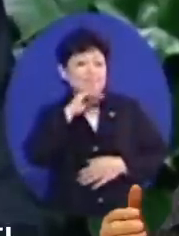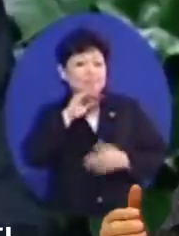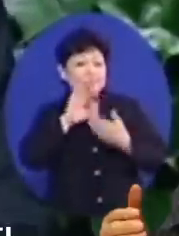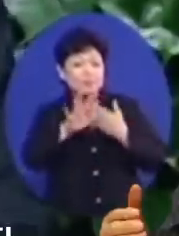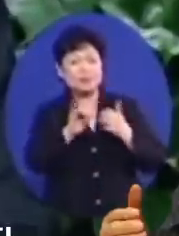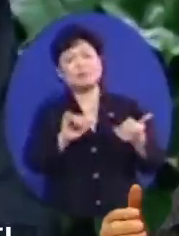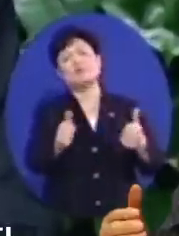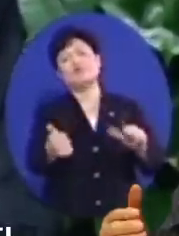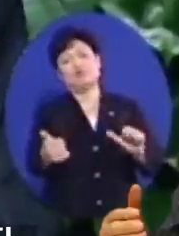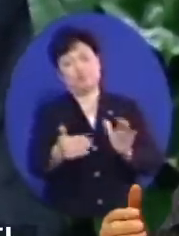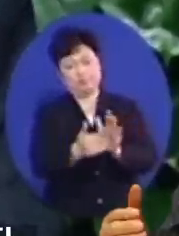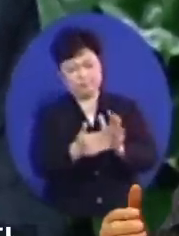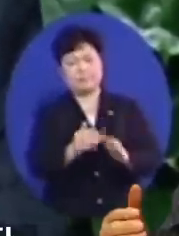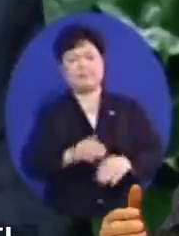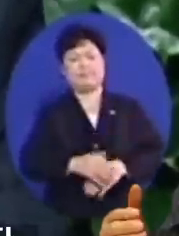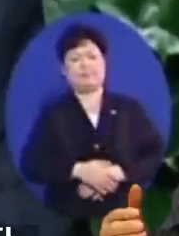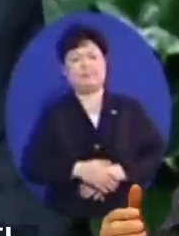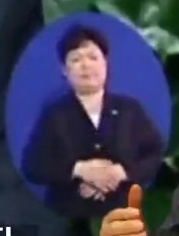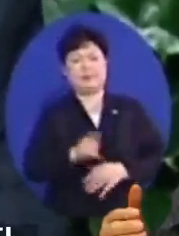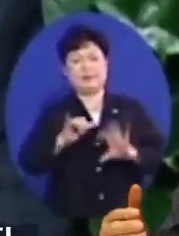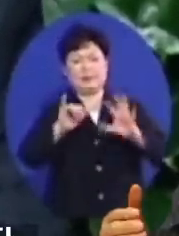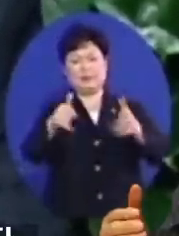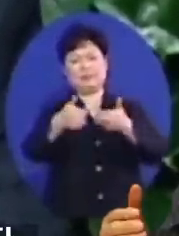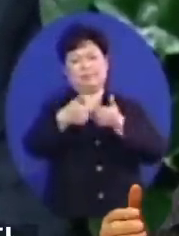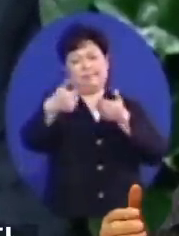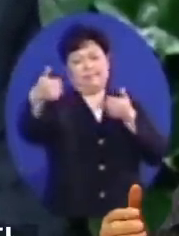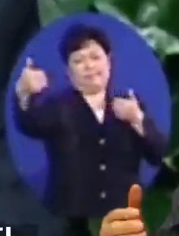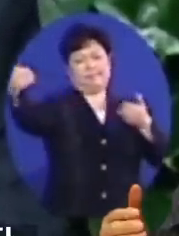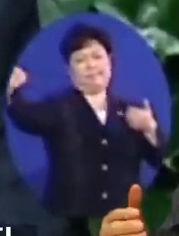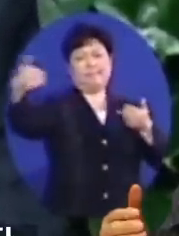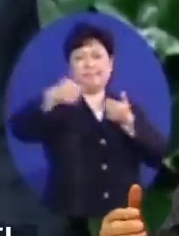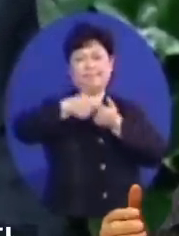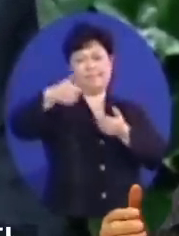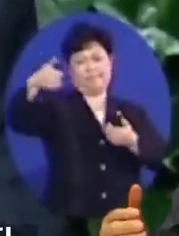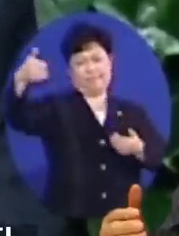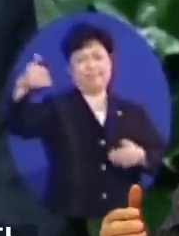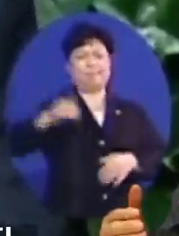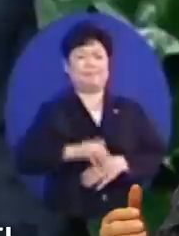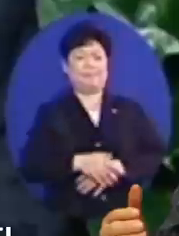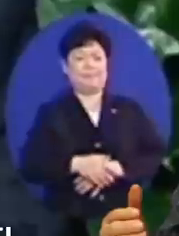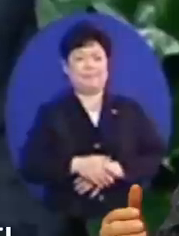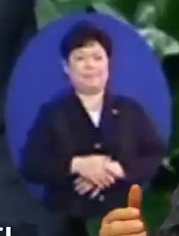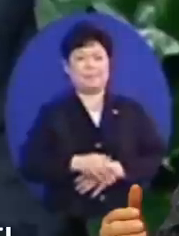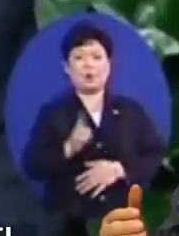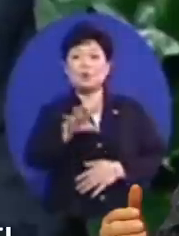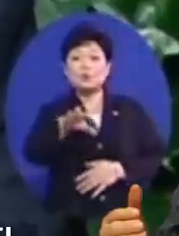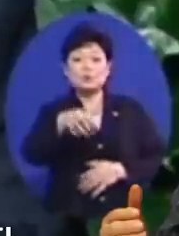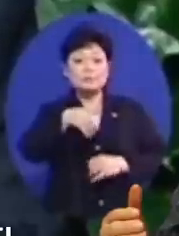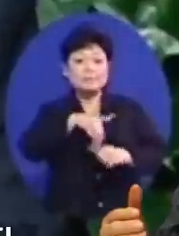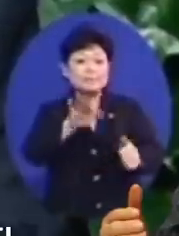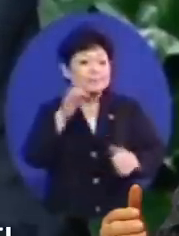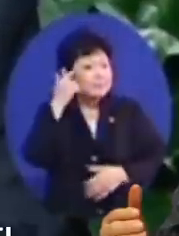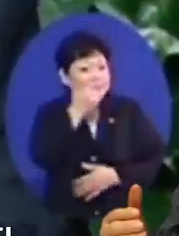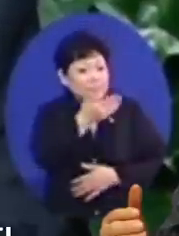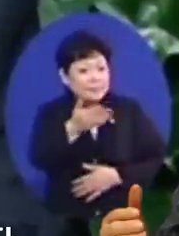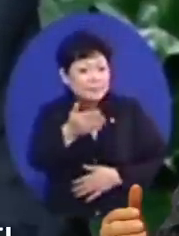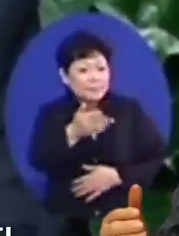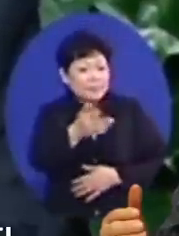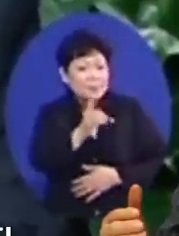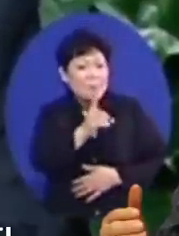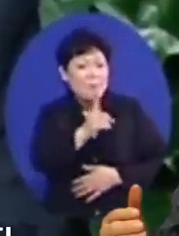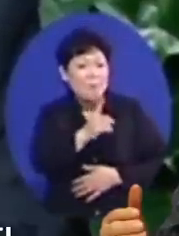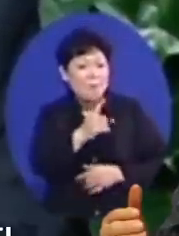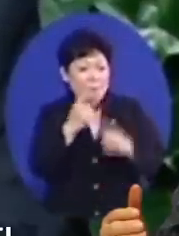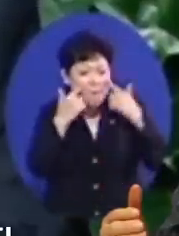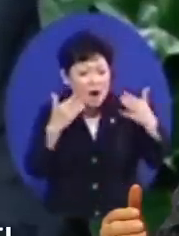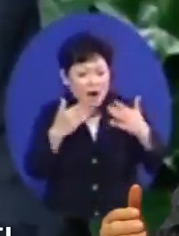사람은 죽습니다. 그리고 이 세상을 떠나가야 되는 것입니다. 어딜 가나요? 원하지 않습니까? 지옥으로 가지